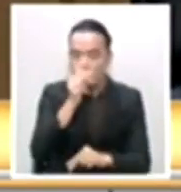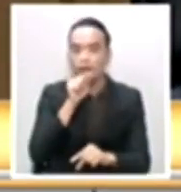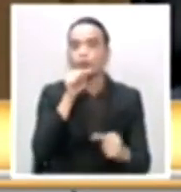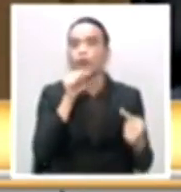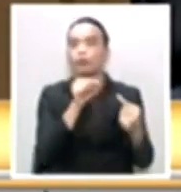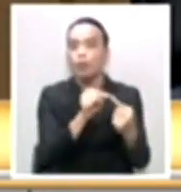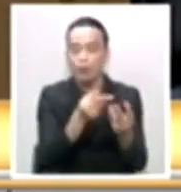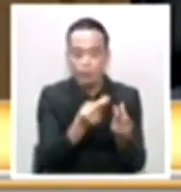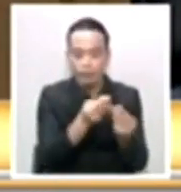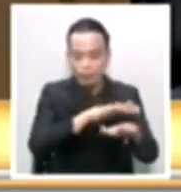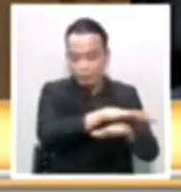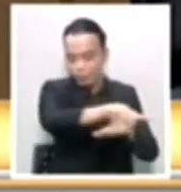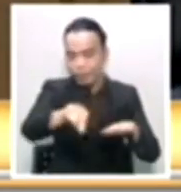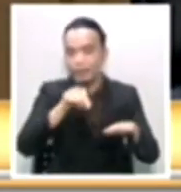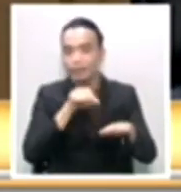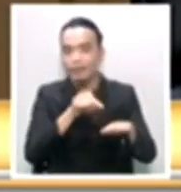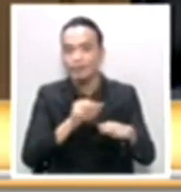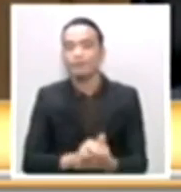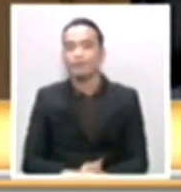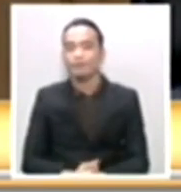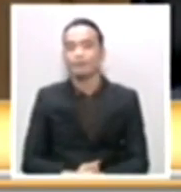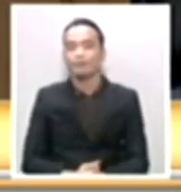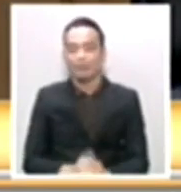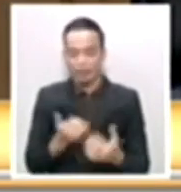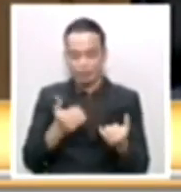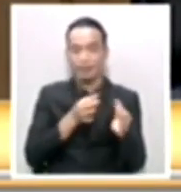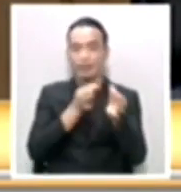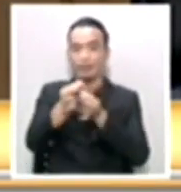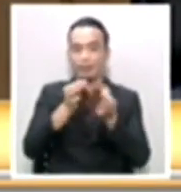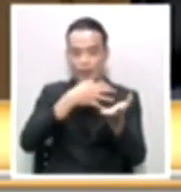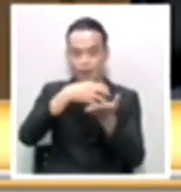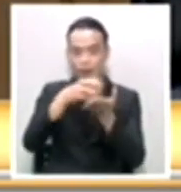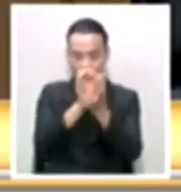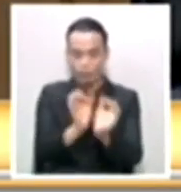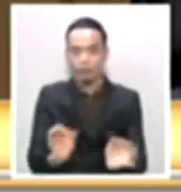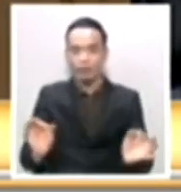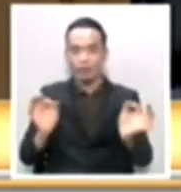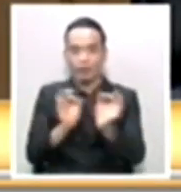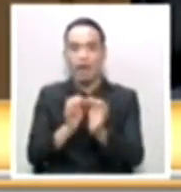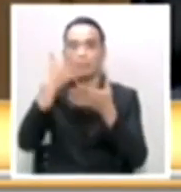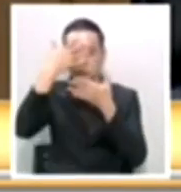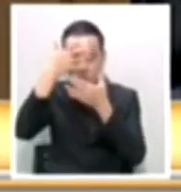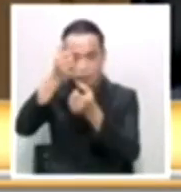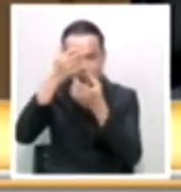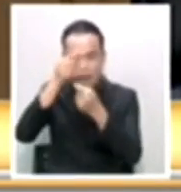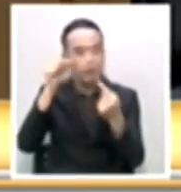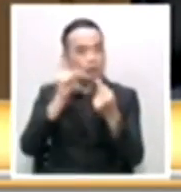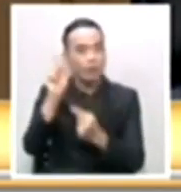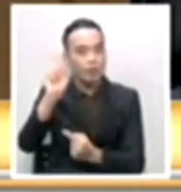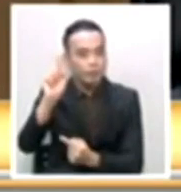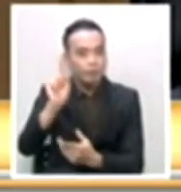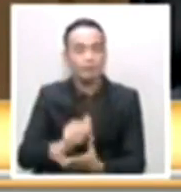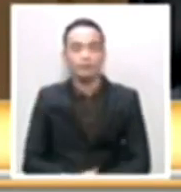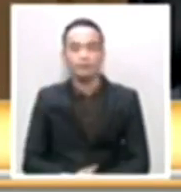เรียนถึงจำนวนสิ่งที่น่าสนใจนะครับของเรื่อง